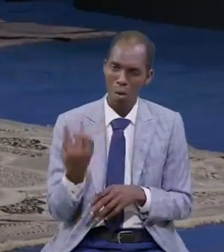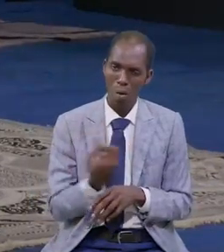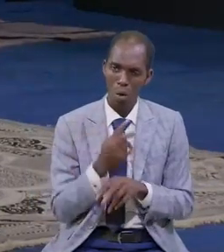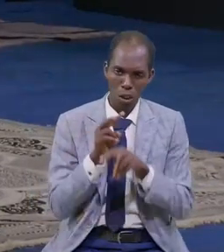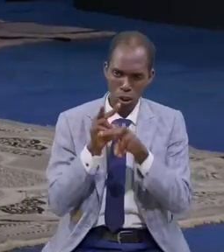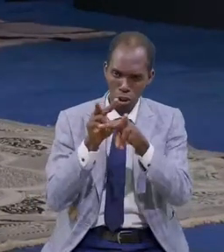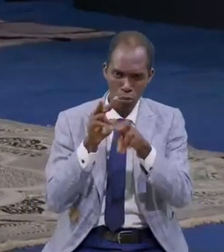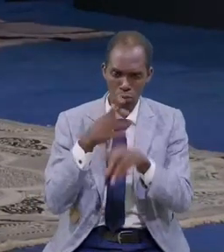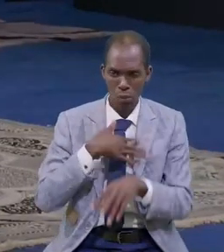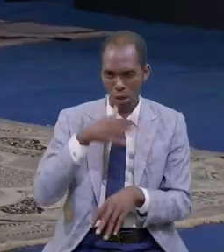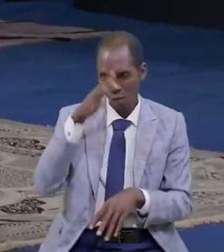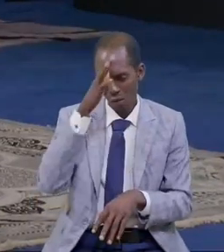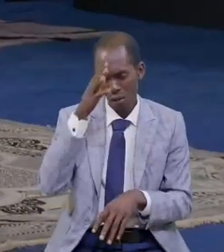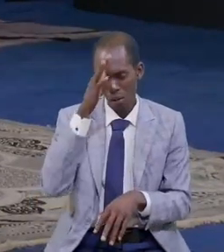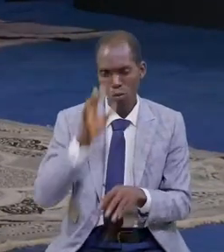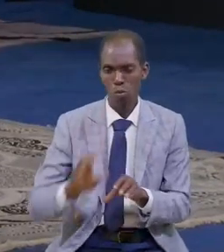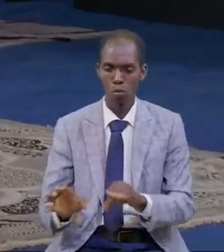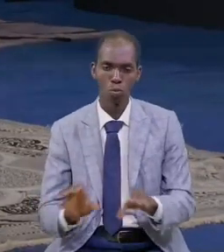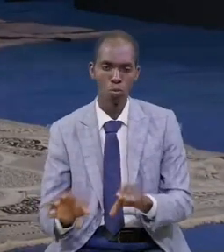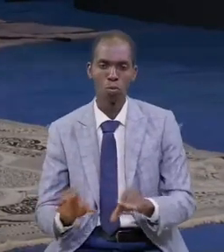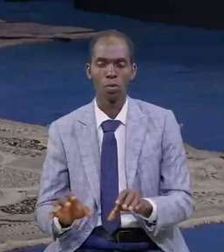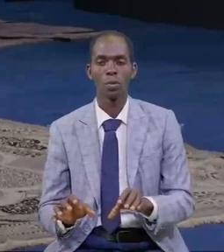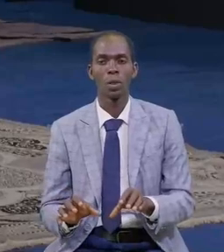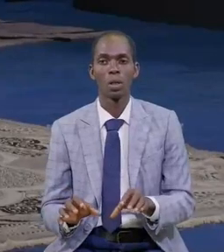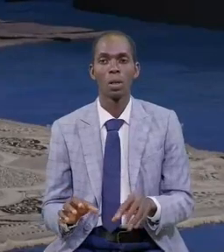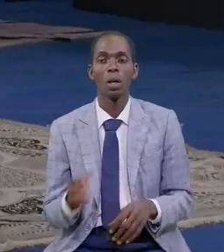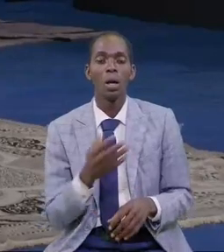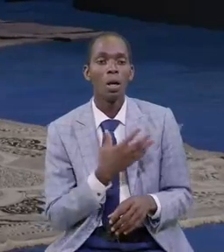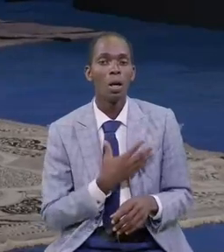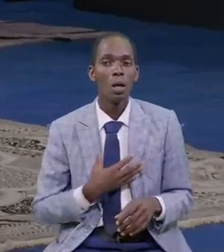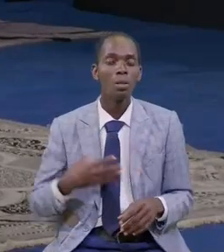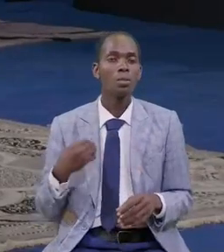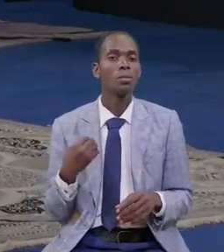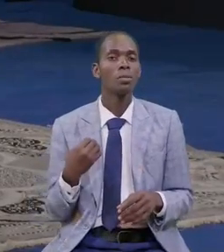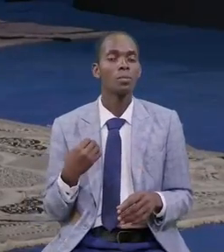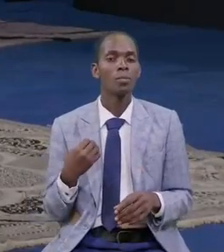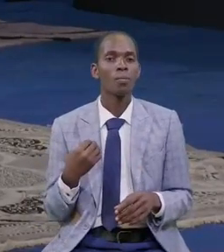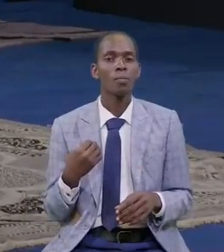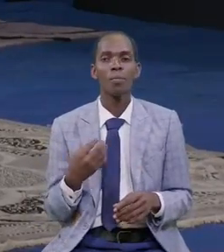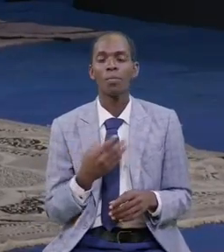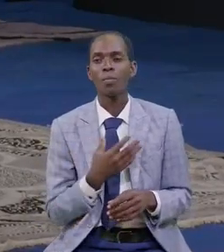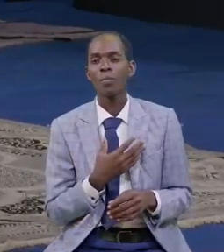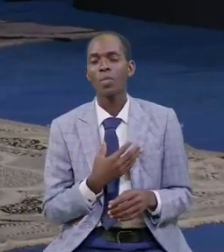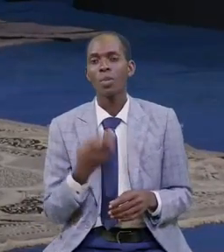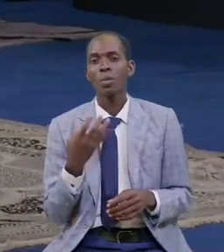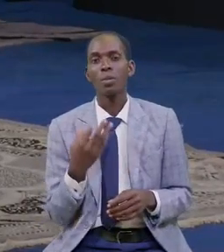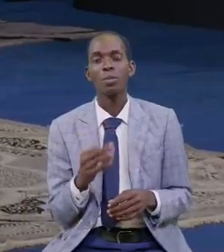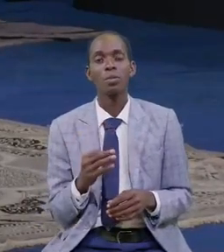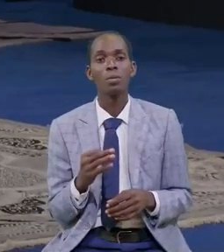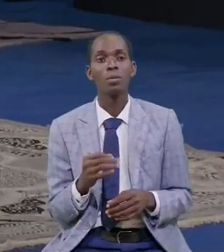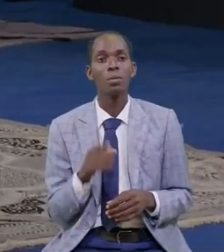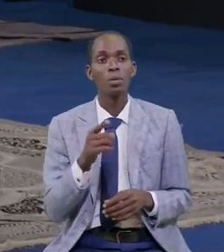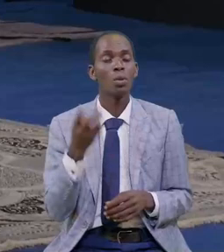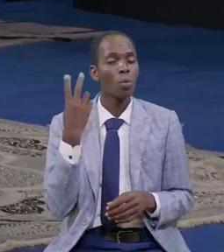papa était pas né de nouveau le moment où je parlais il y a des choses qu'il a fait un homme dur il